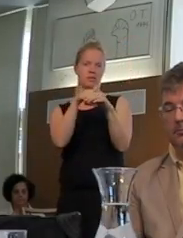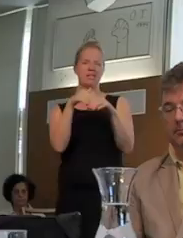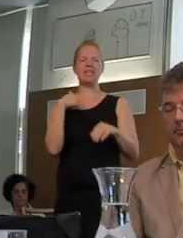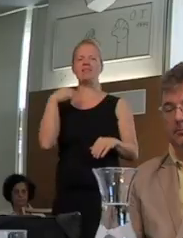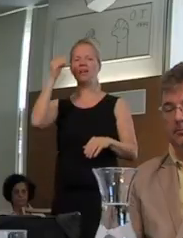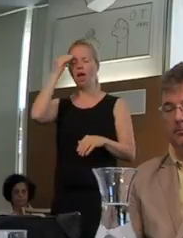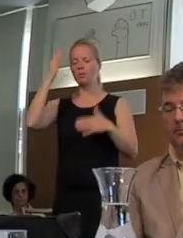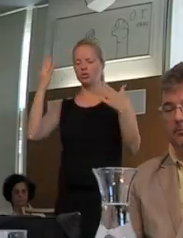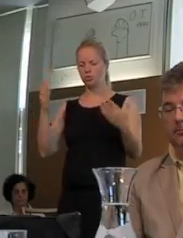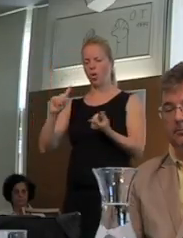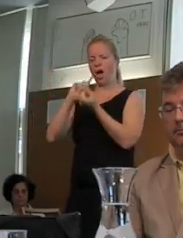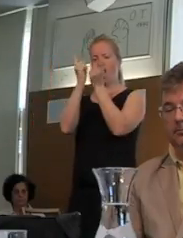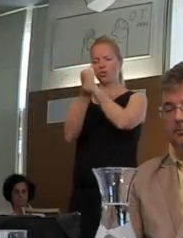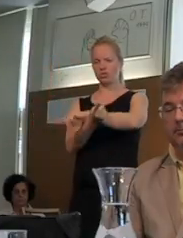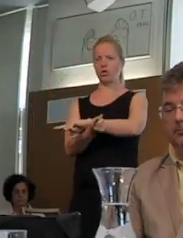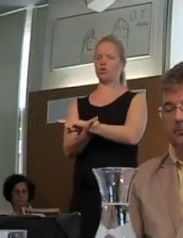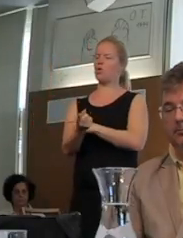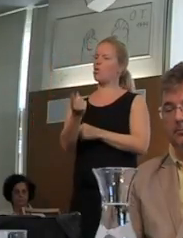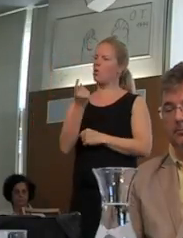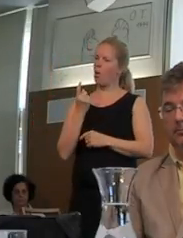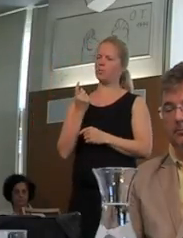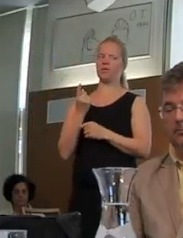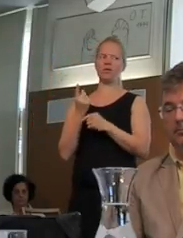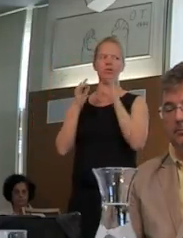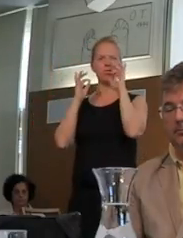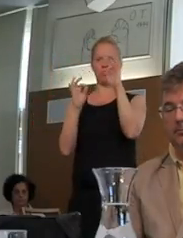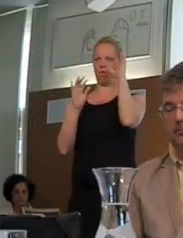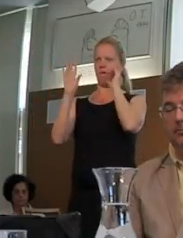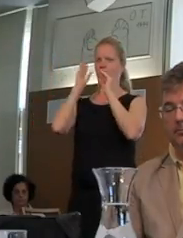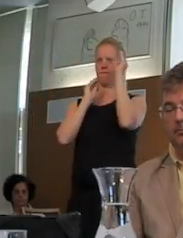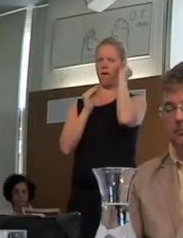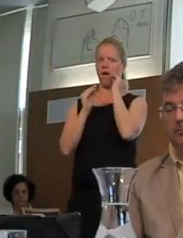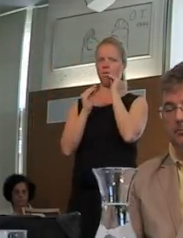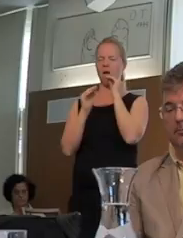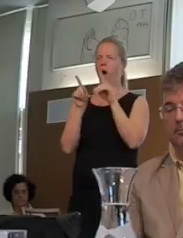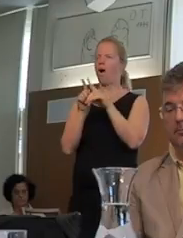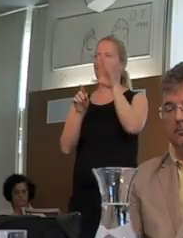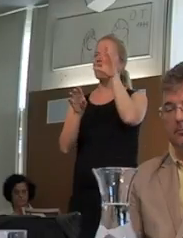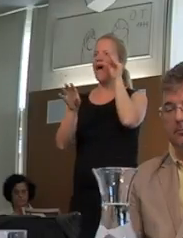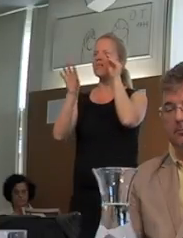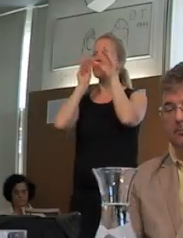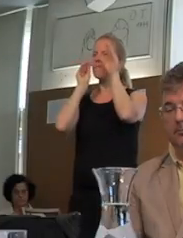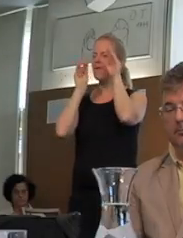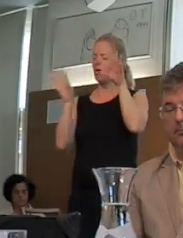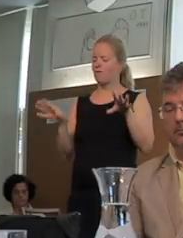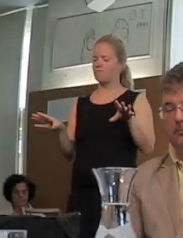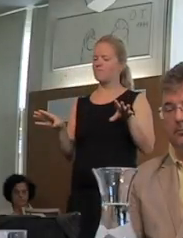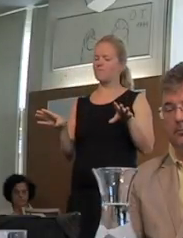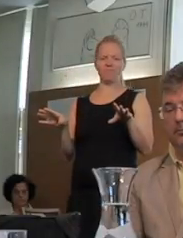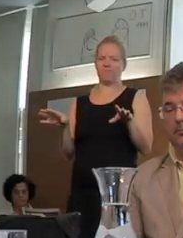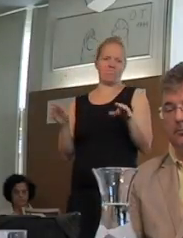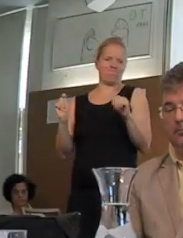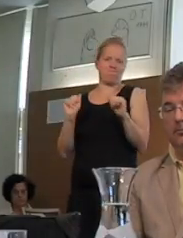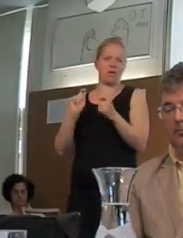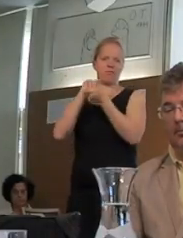Befruchtungsprozess in beide Richtungen sein, ein Wahrnehmungsprozess auch, ich erlebe es manchmal, dass Menschen, die